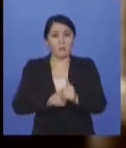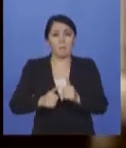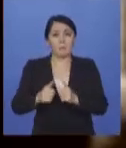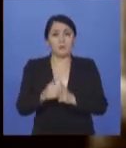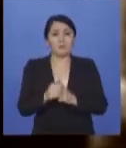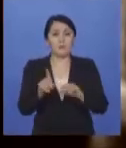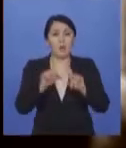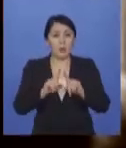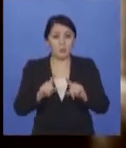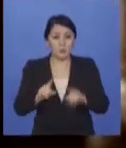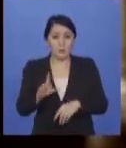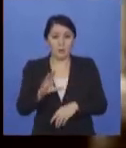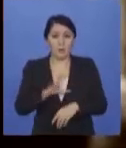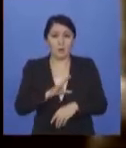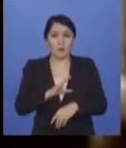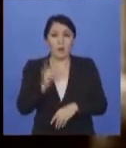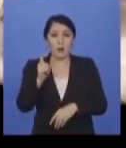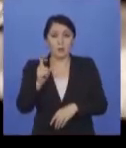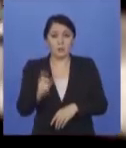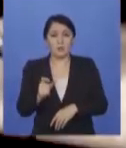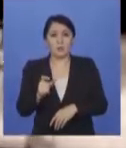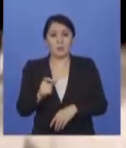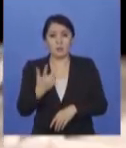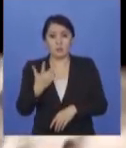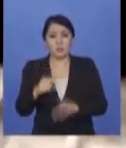арқылы ерекшеленген. Қайраткер тұлға